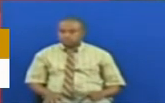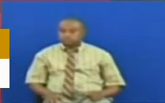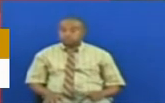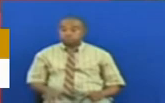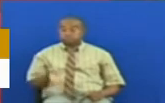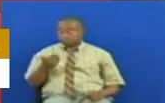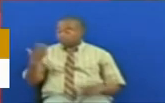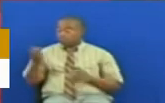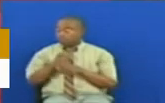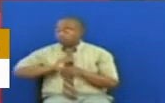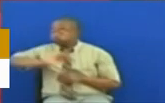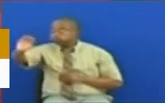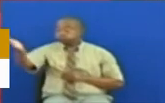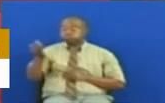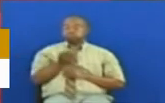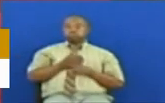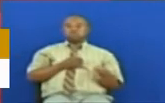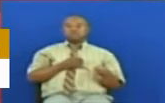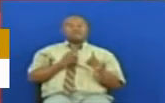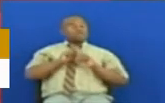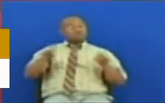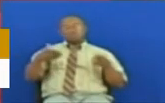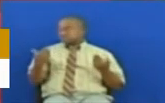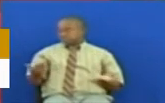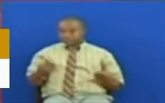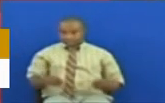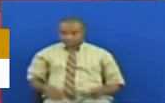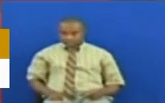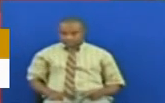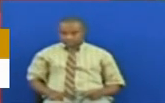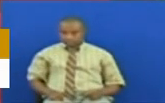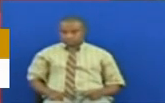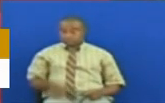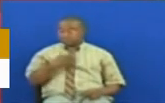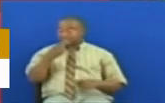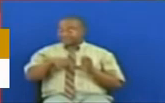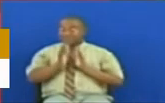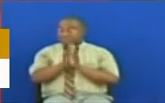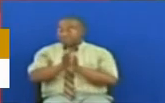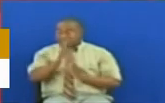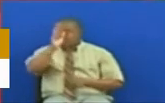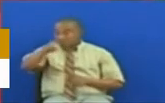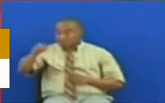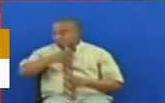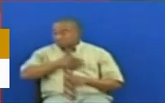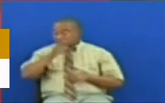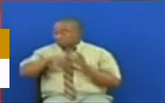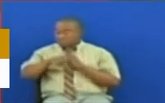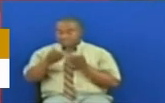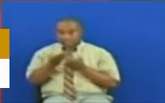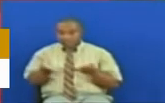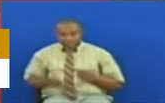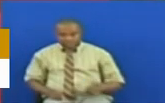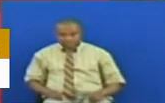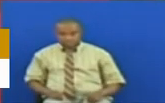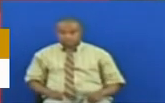kurudisha mapato stahiki kuliko hivi sasa hivi inayofanyika, kwamba hatutii watu wetu katika meli ambazo zinachukua watu hapa,